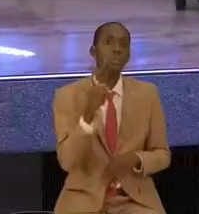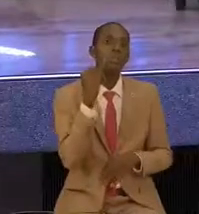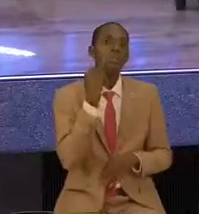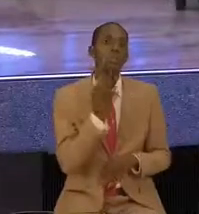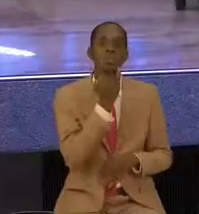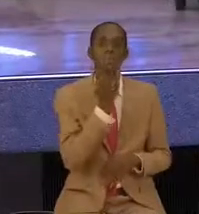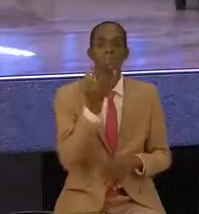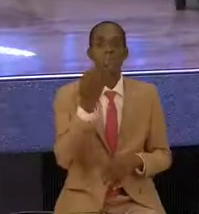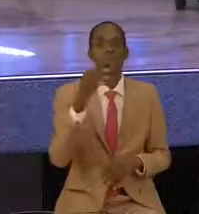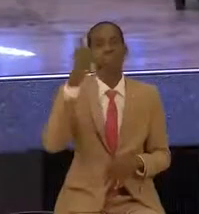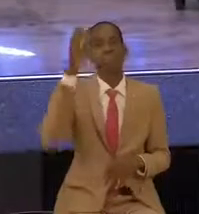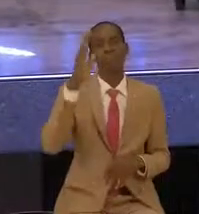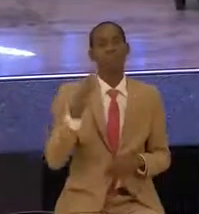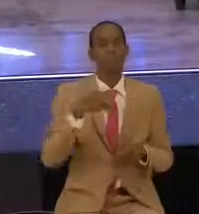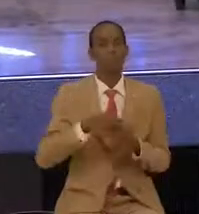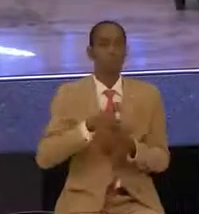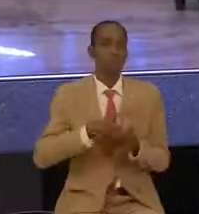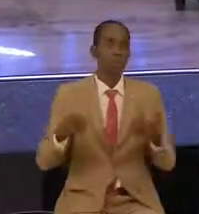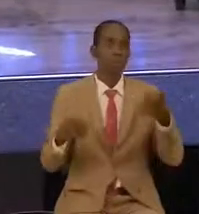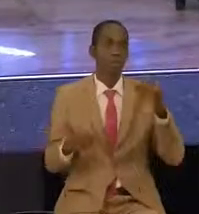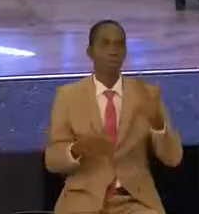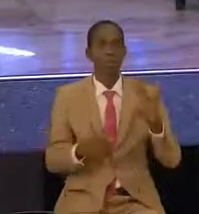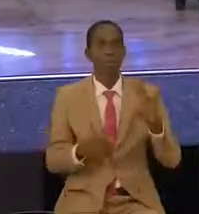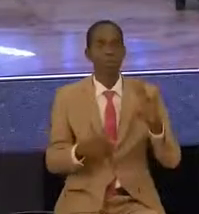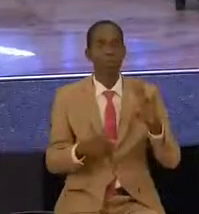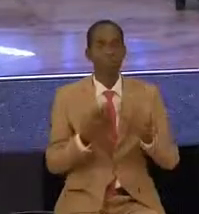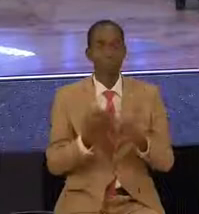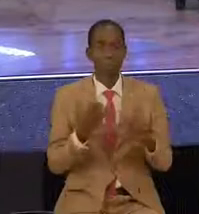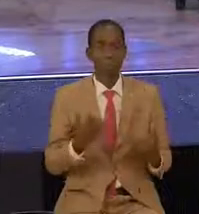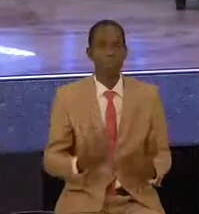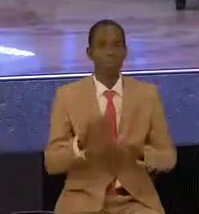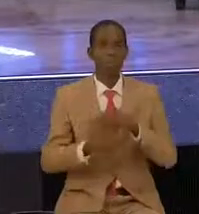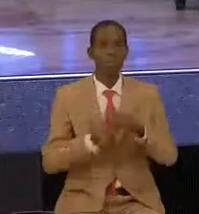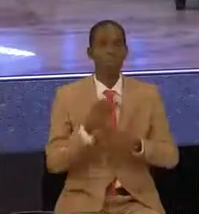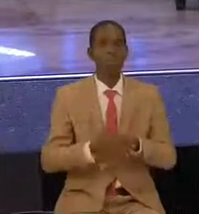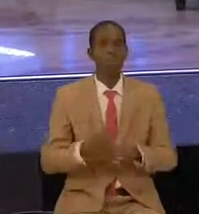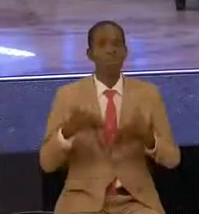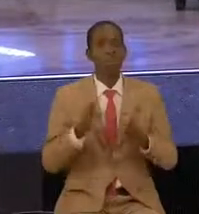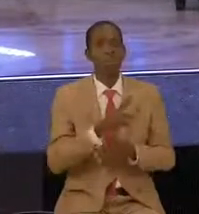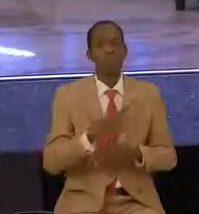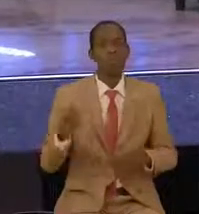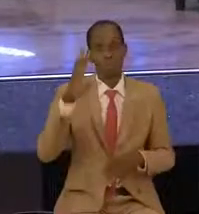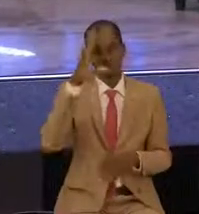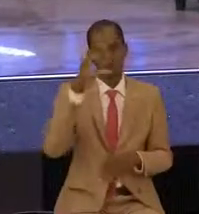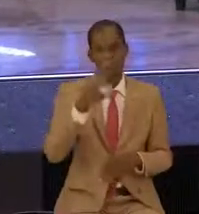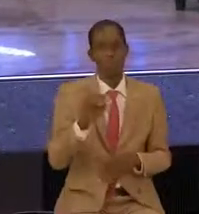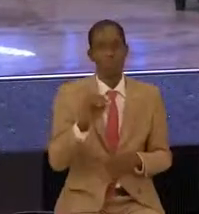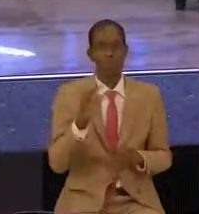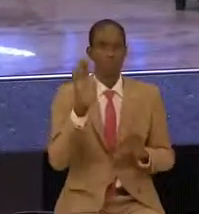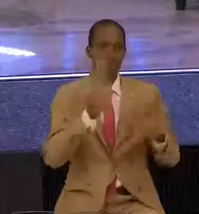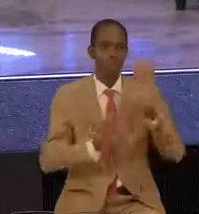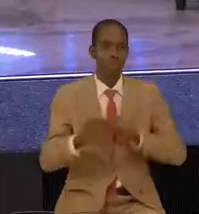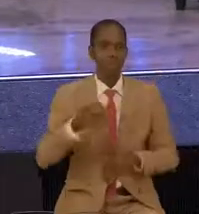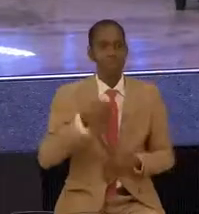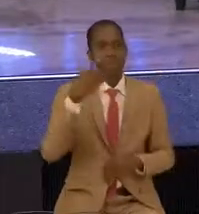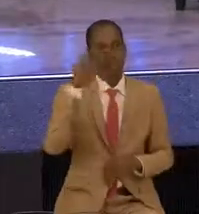l'Israël de Dieu. Verset 17. Que personne désormais